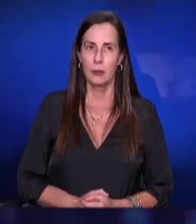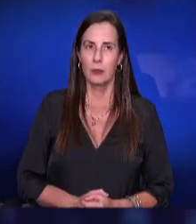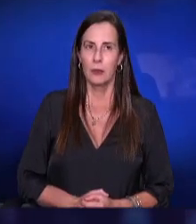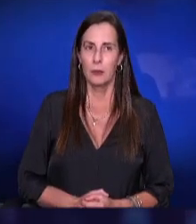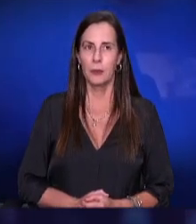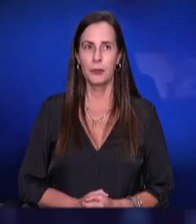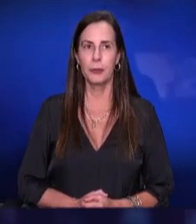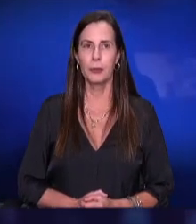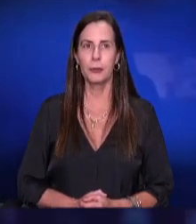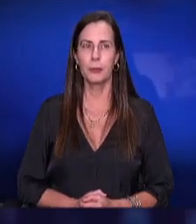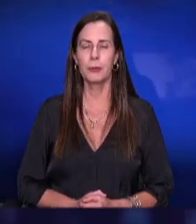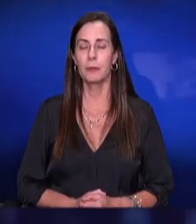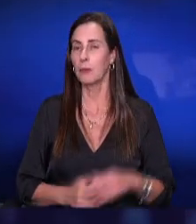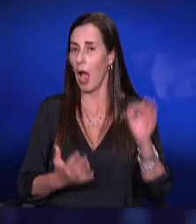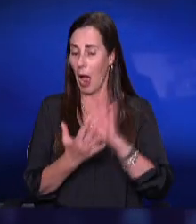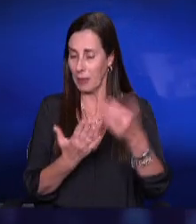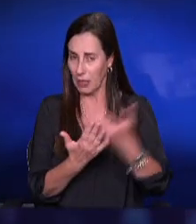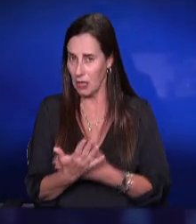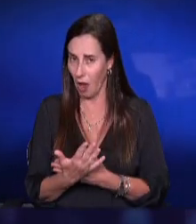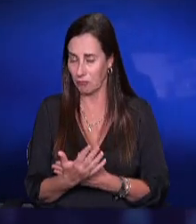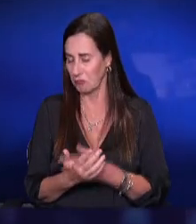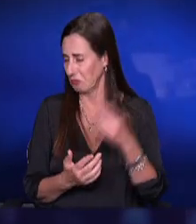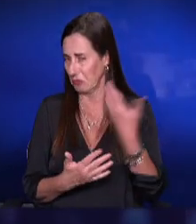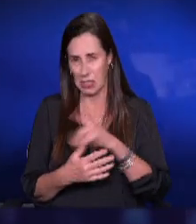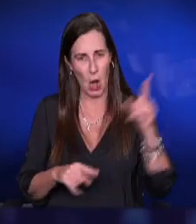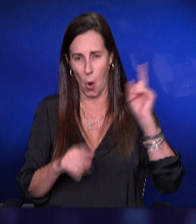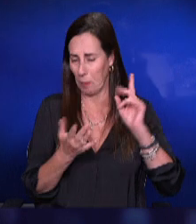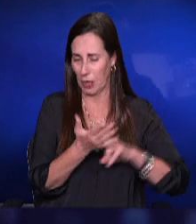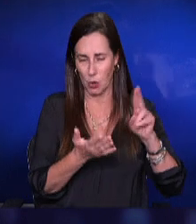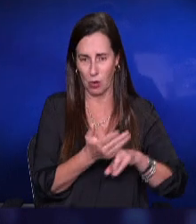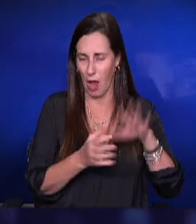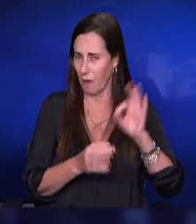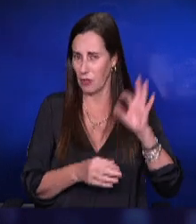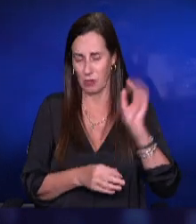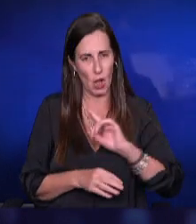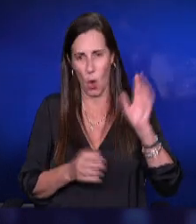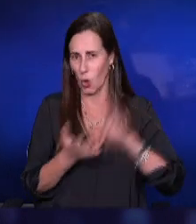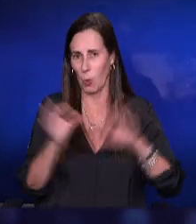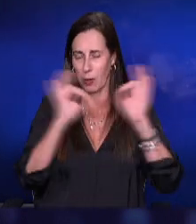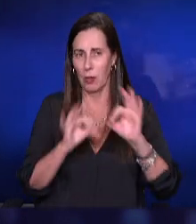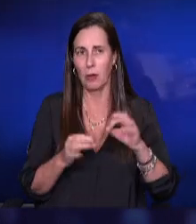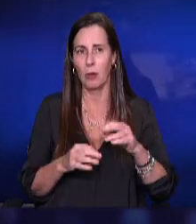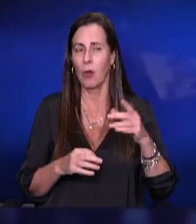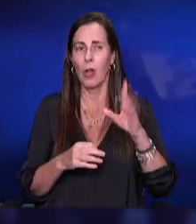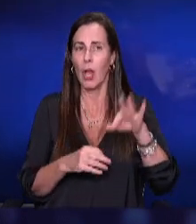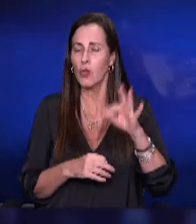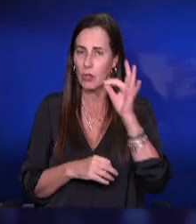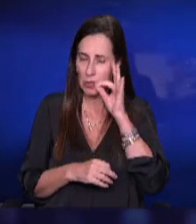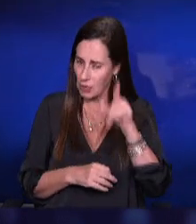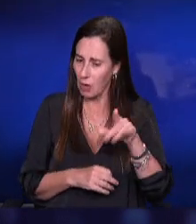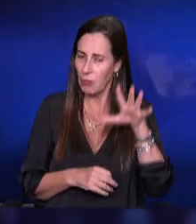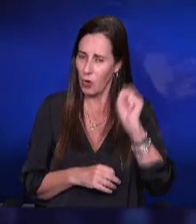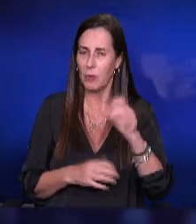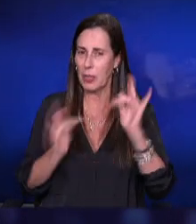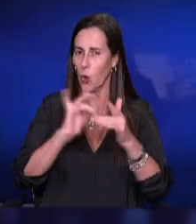ומהמשטרה נמסר בתגובה, המכתב ותיאור המקרה רצופים אי דיוקים עד כדי עיוות המציאות לחלוטין. החשוד נתפס עם חומר החשוד כסם בניגוד